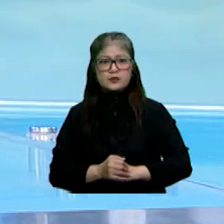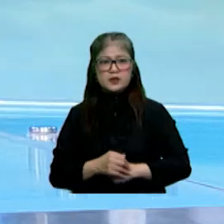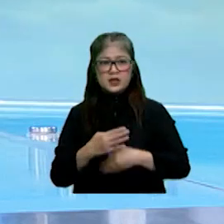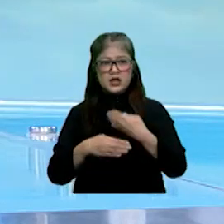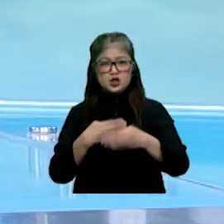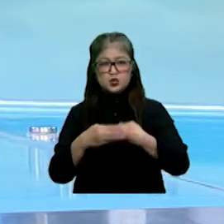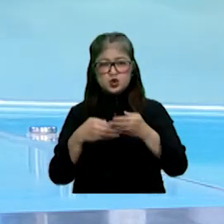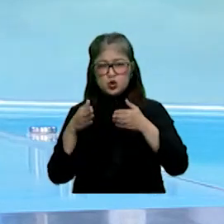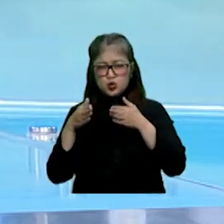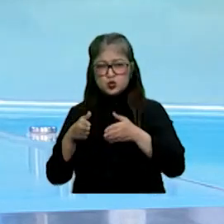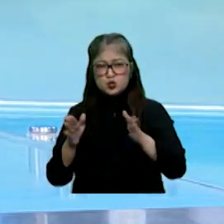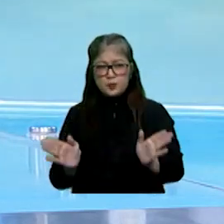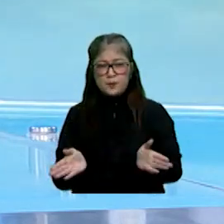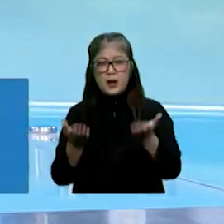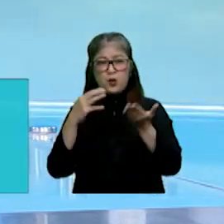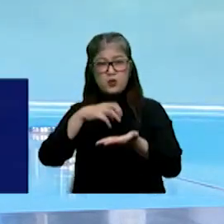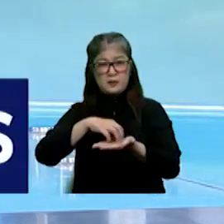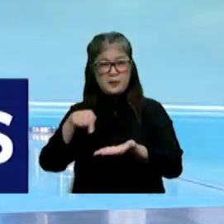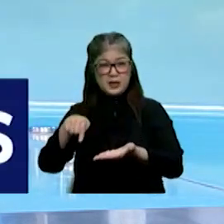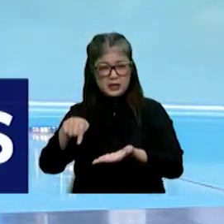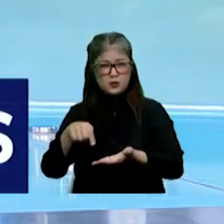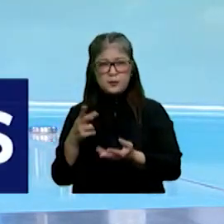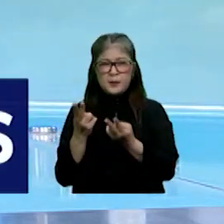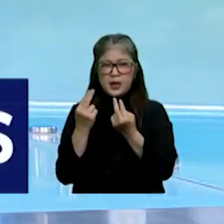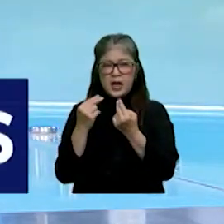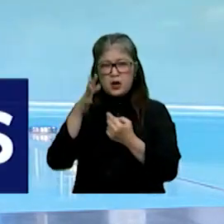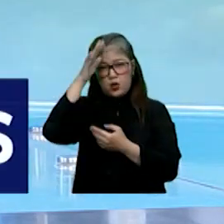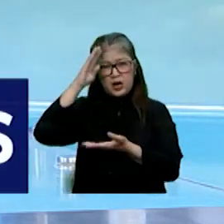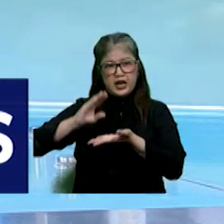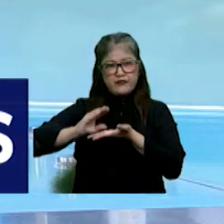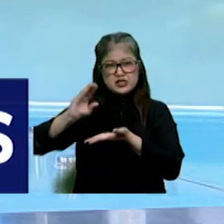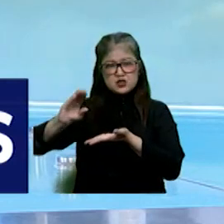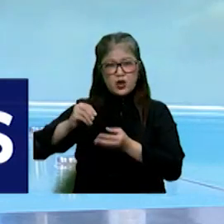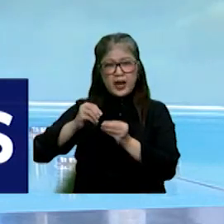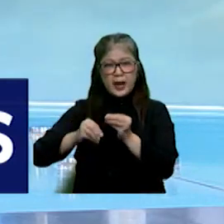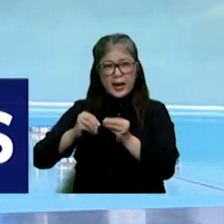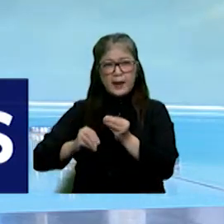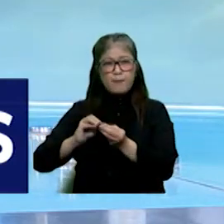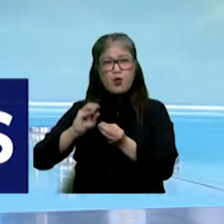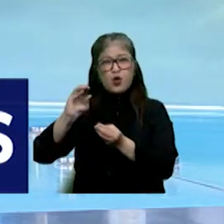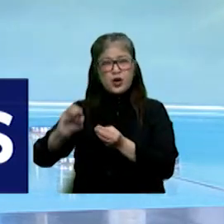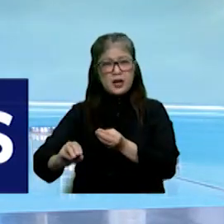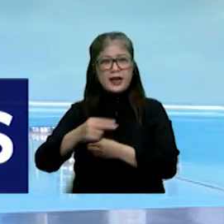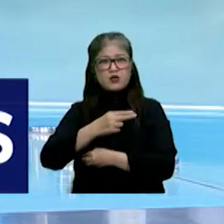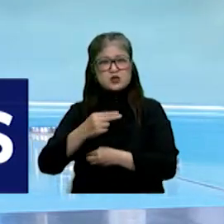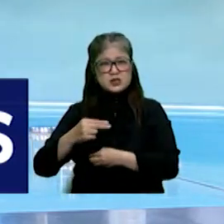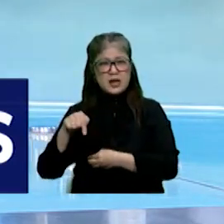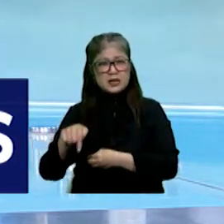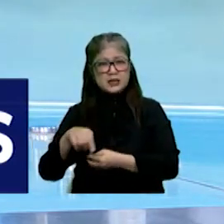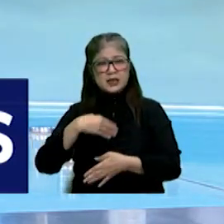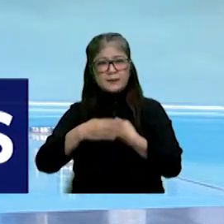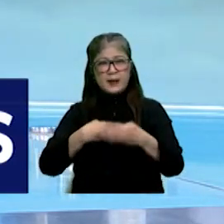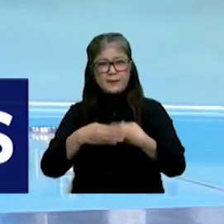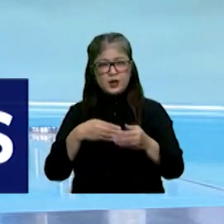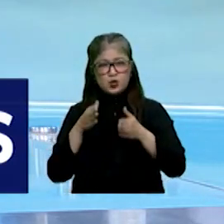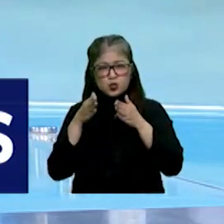Pembangunan kawasan industri khusus menjadi daya tarik investor untuk menanamkan modalnya di Indonesia. Keberadaan kawasan industri khusus juga berdampak